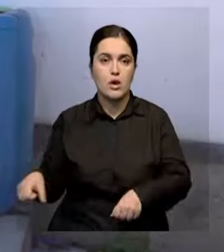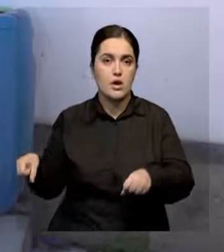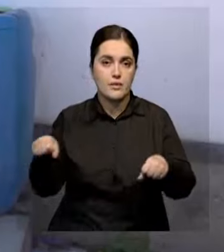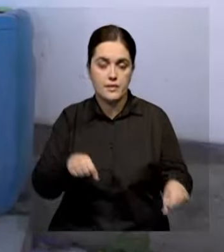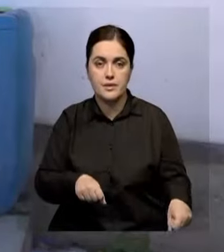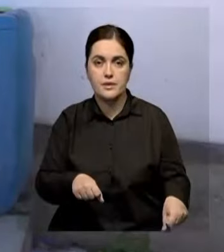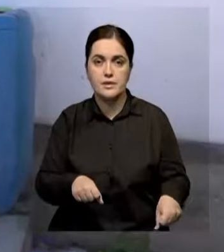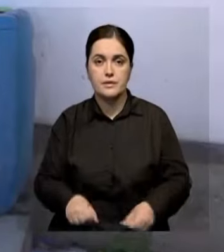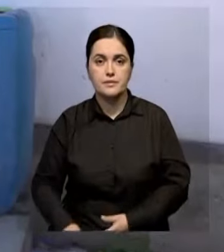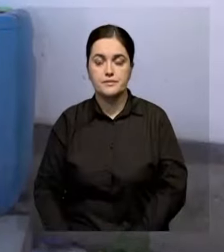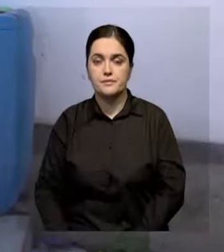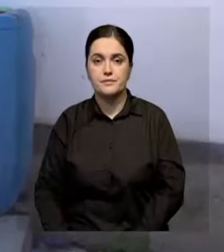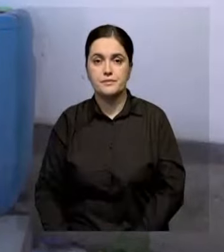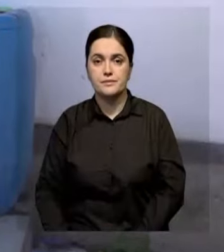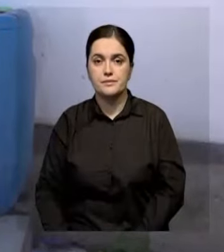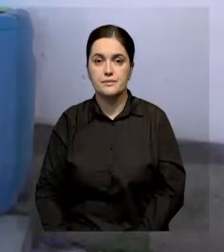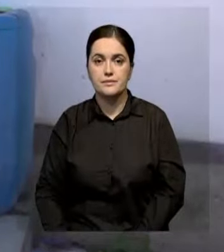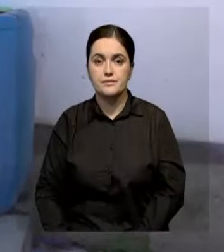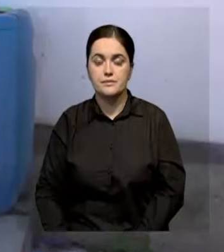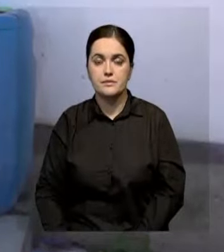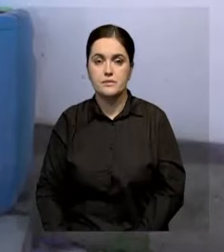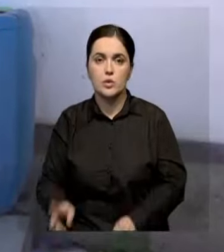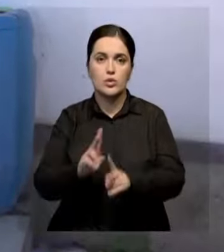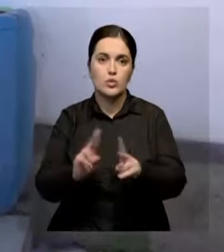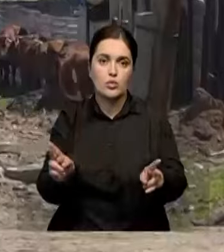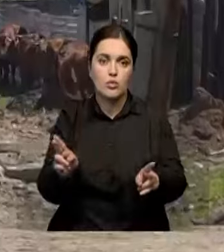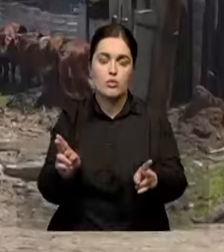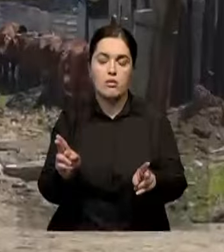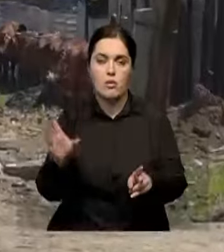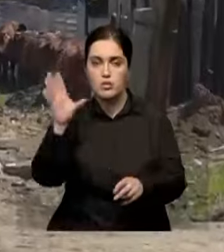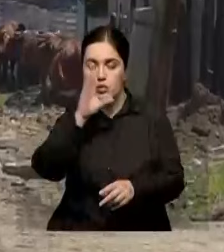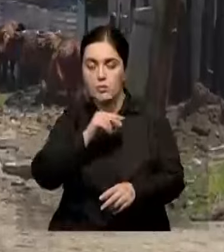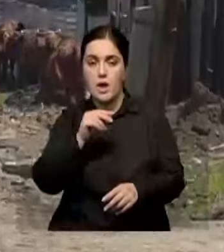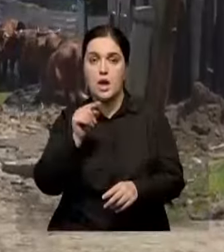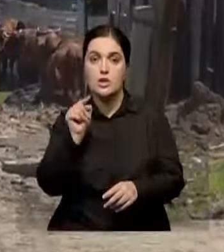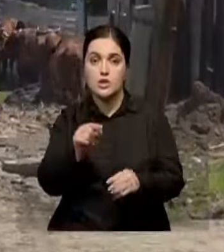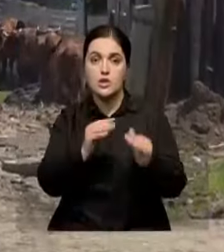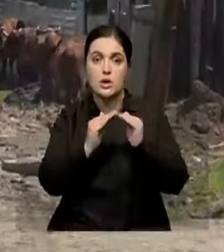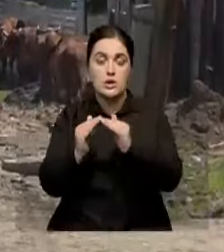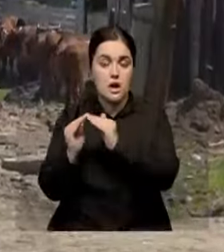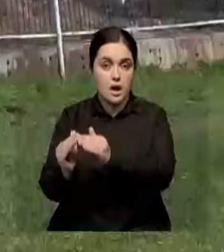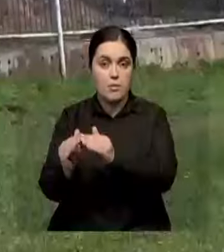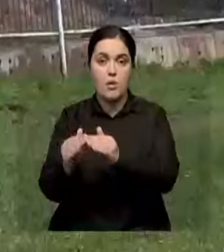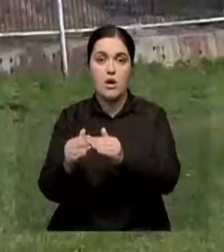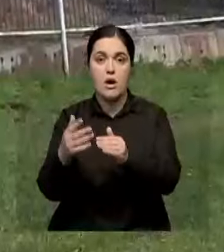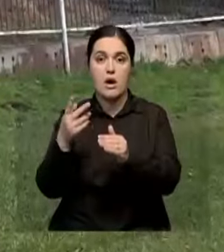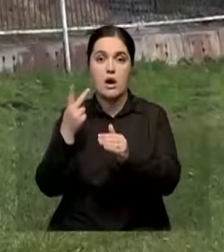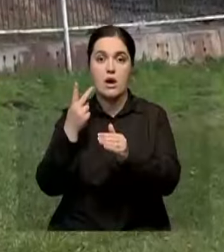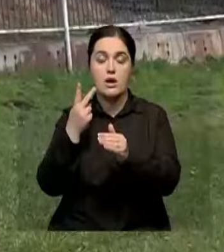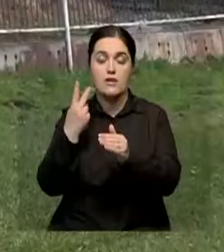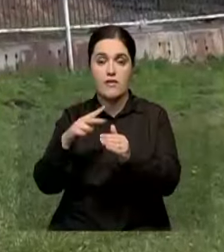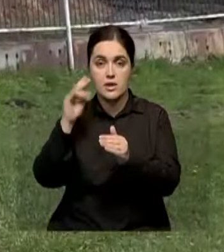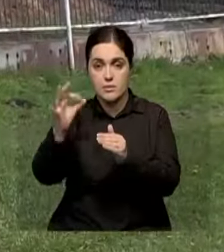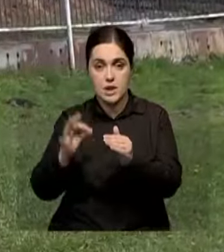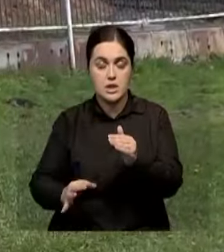тачке. Кто как сумеет. В поселке 1000 жилых домов, и только пятая часть из них с водопроводом.